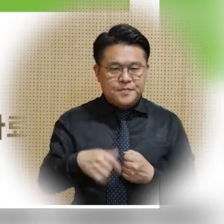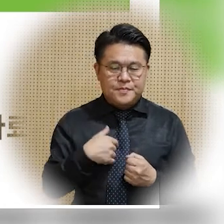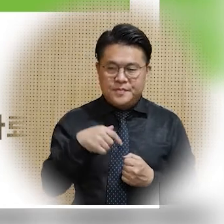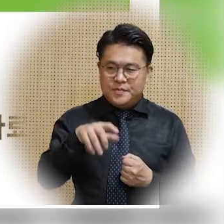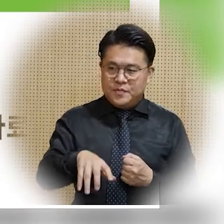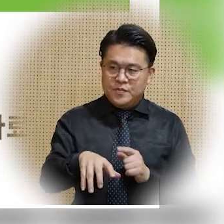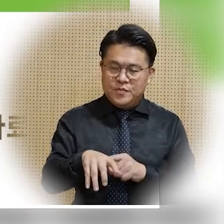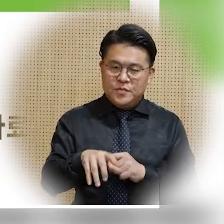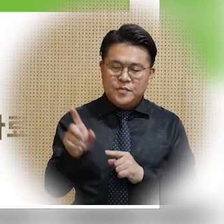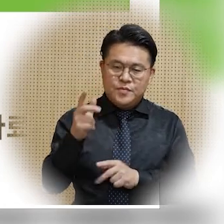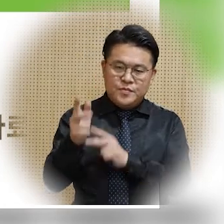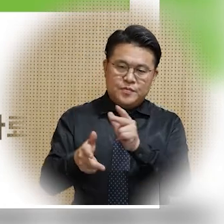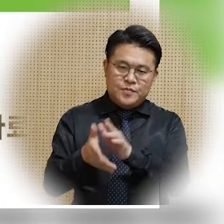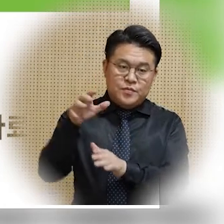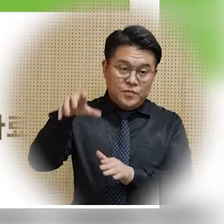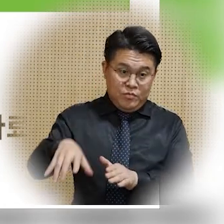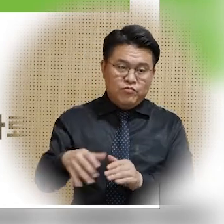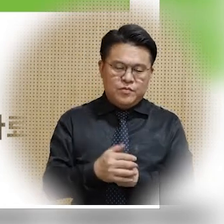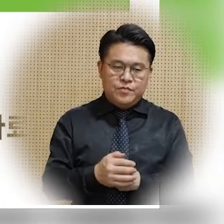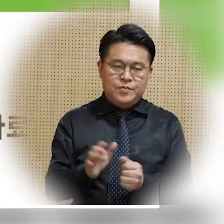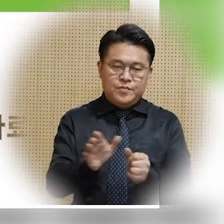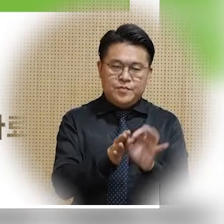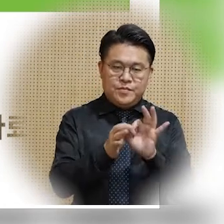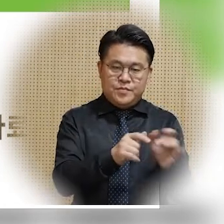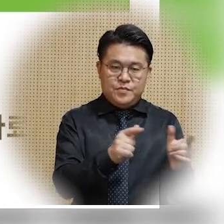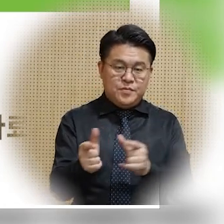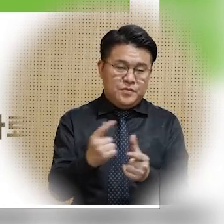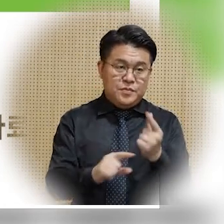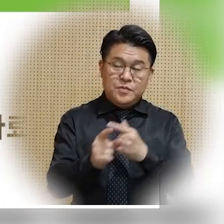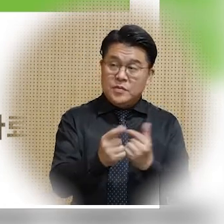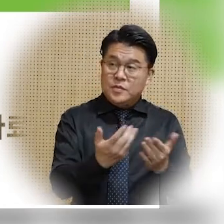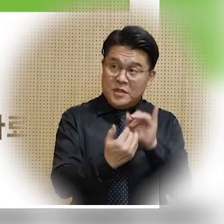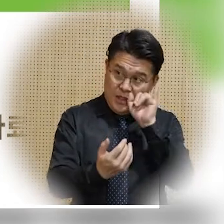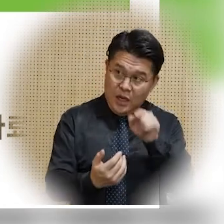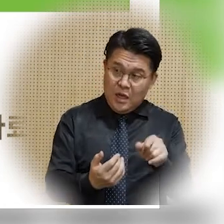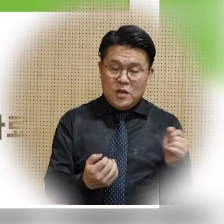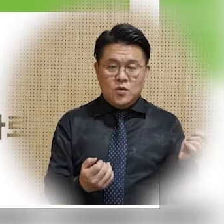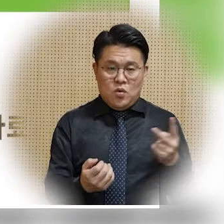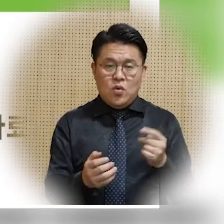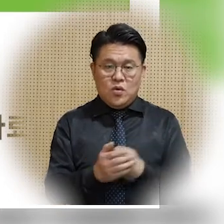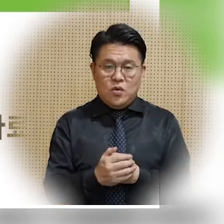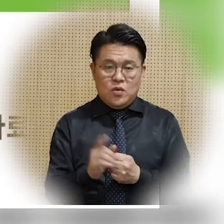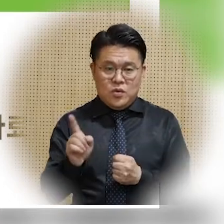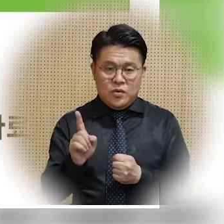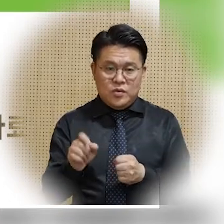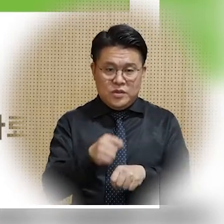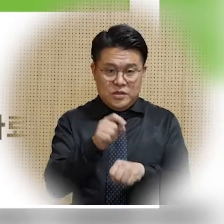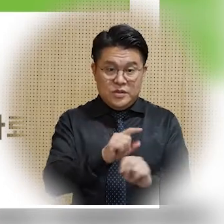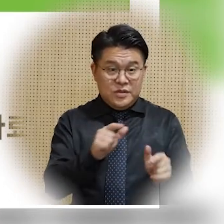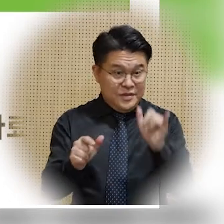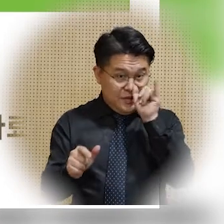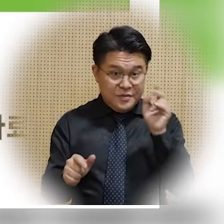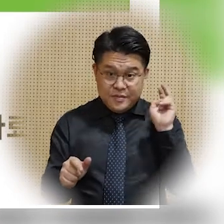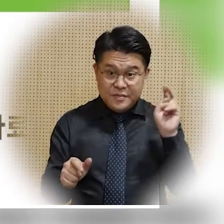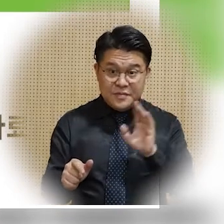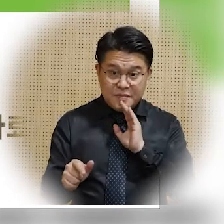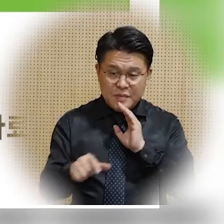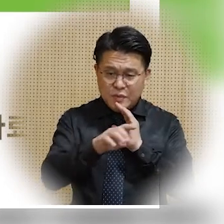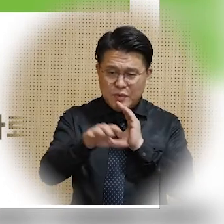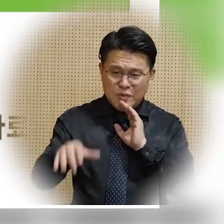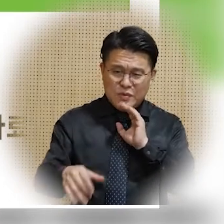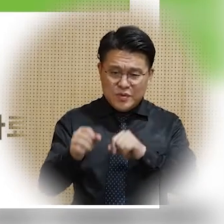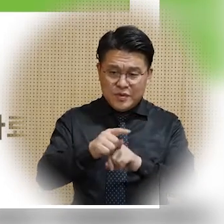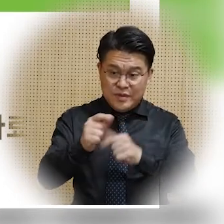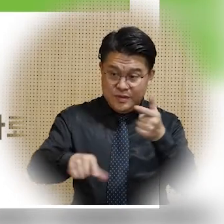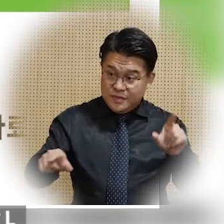우리 지역은 예를 들어서 뭐 공업도시다. 서비스와 관련된 부분들이 좀 더 발달된 도시다. 뭐 이런 것들이 이제 각 지역별로